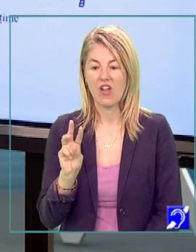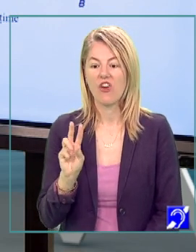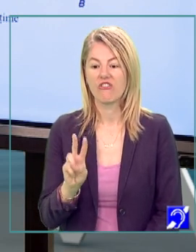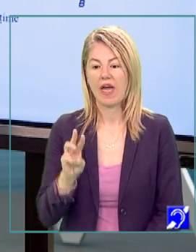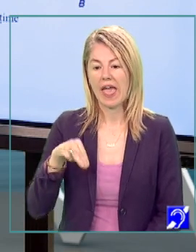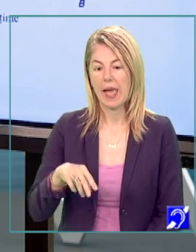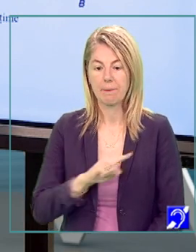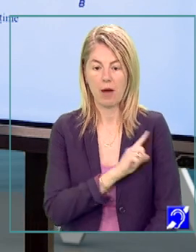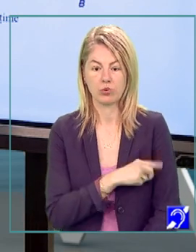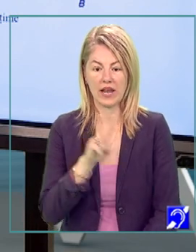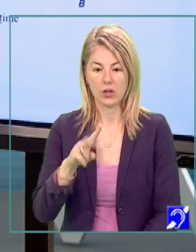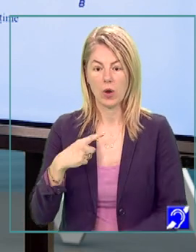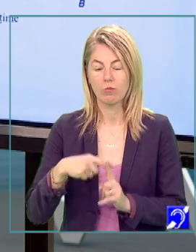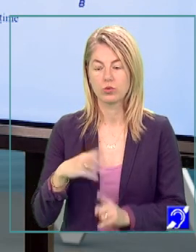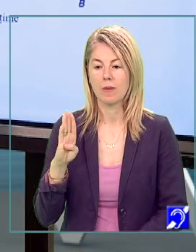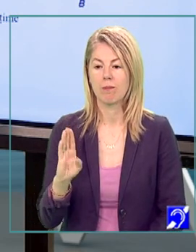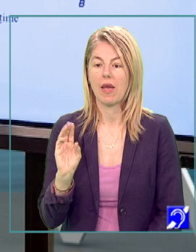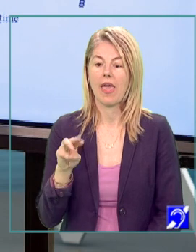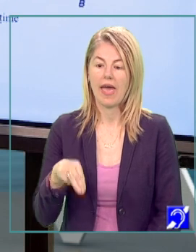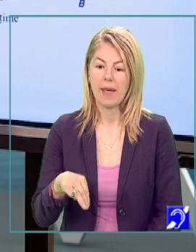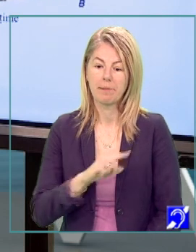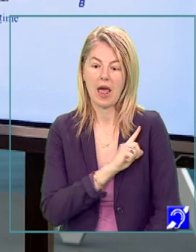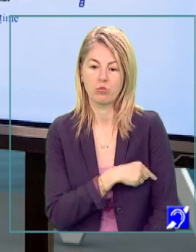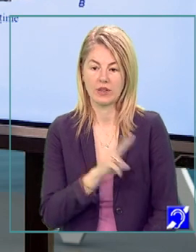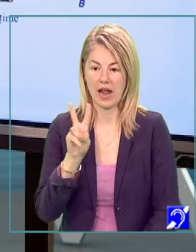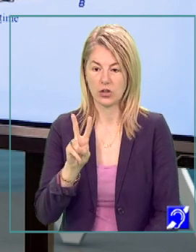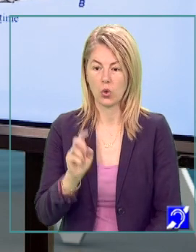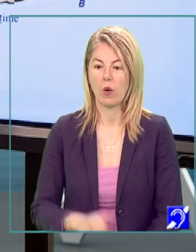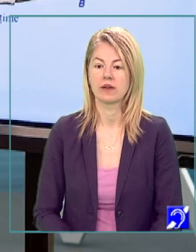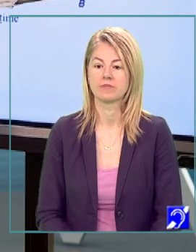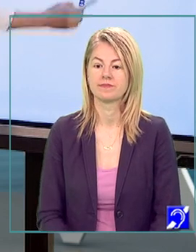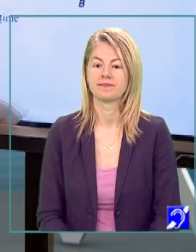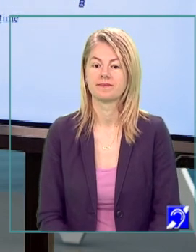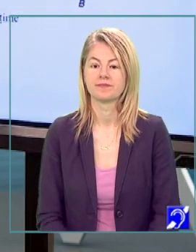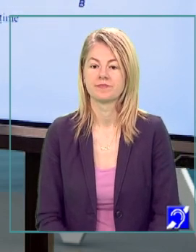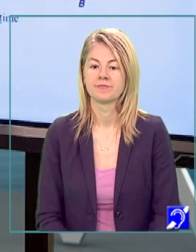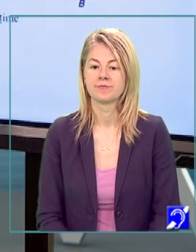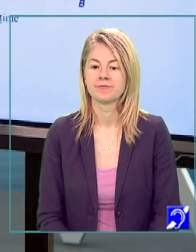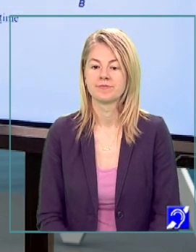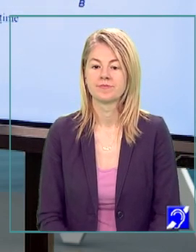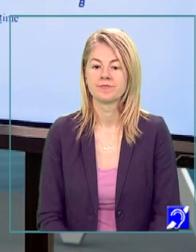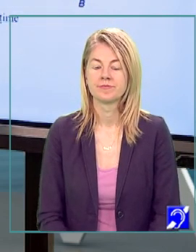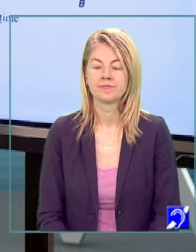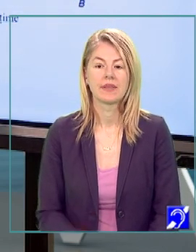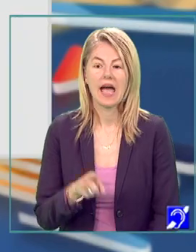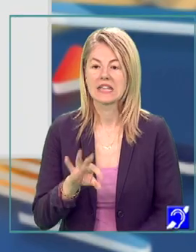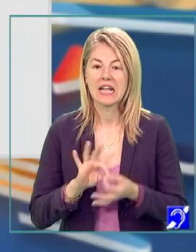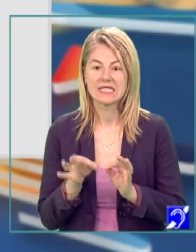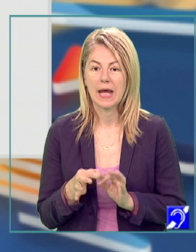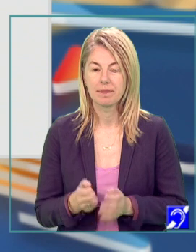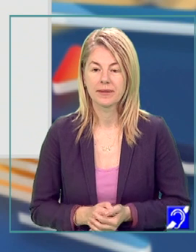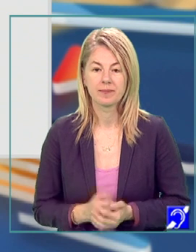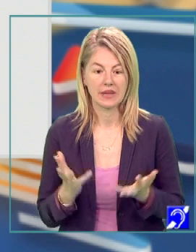VM pătrat plus BM pătrat. Pitagora, aici este unghiul drept.